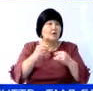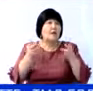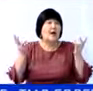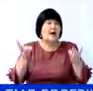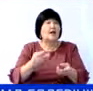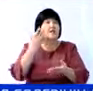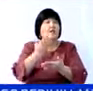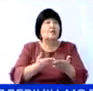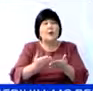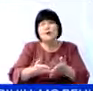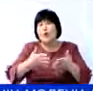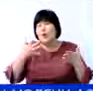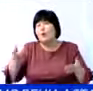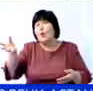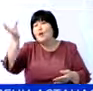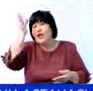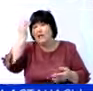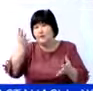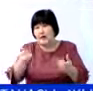қажетті мағлұмат үлкен тағылым алды.